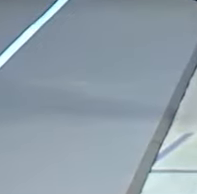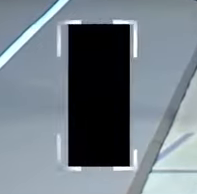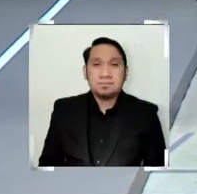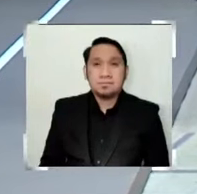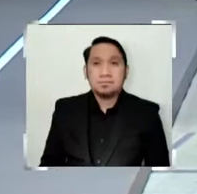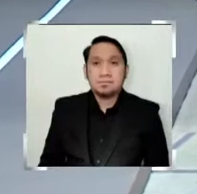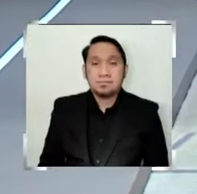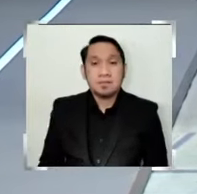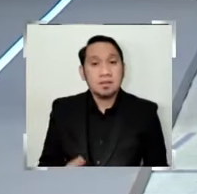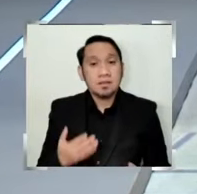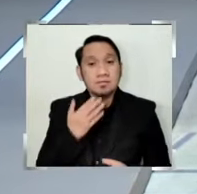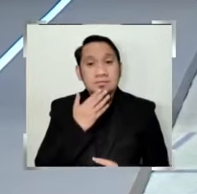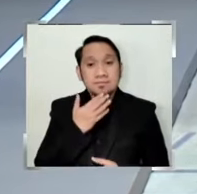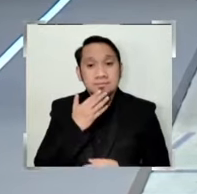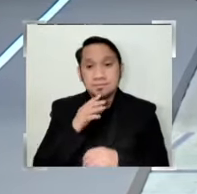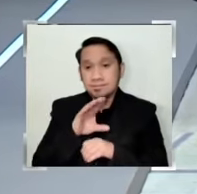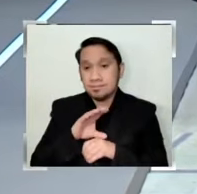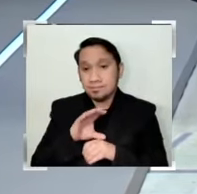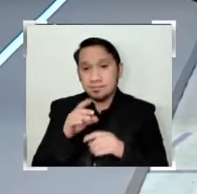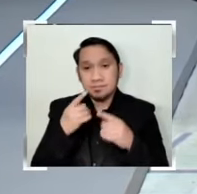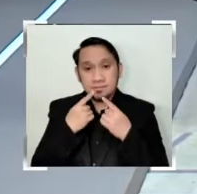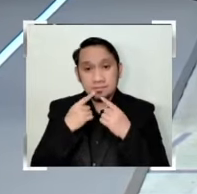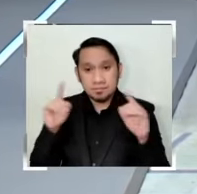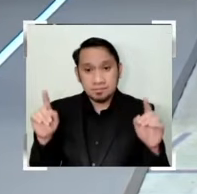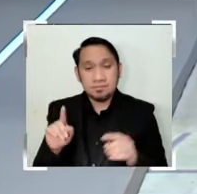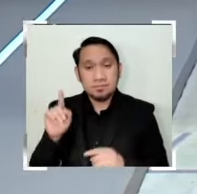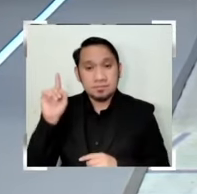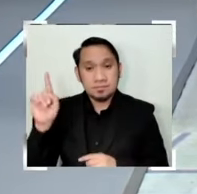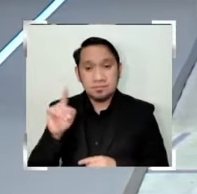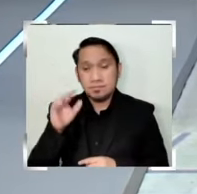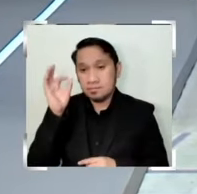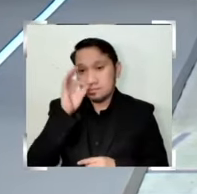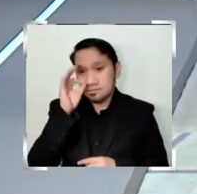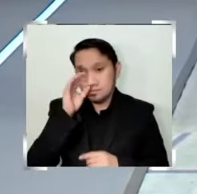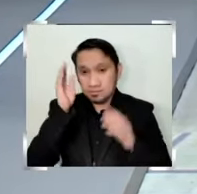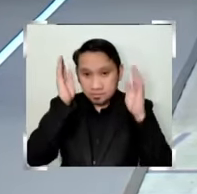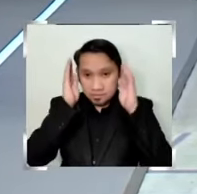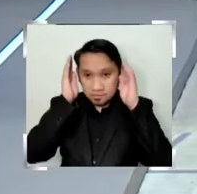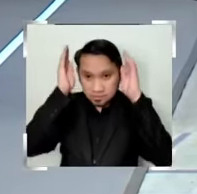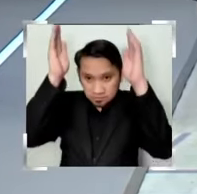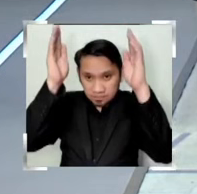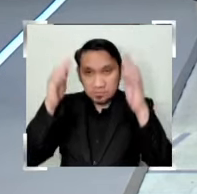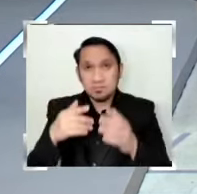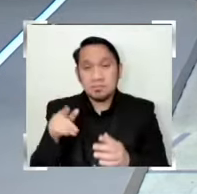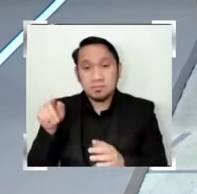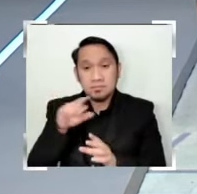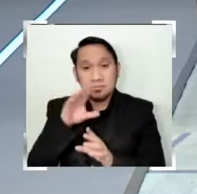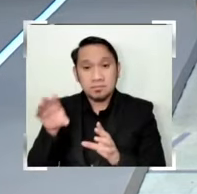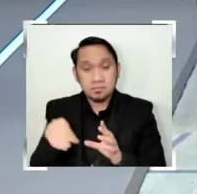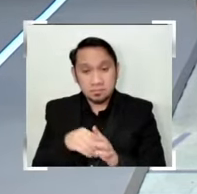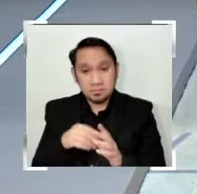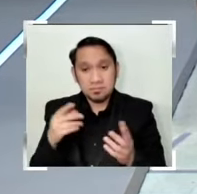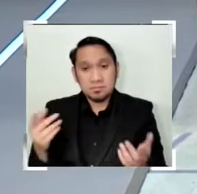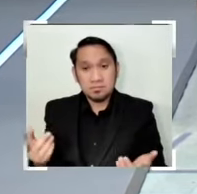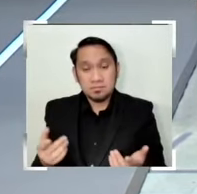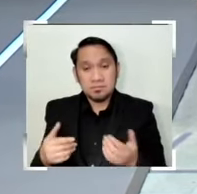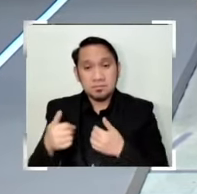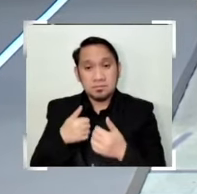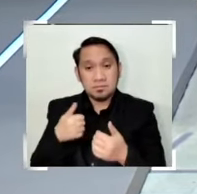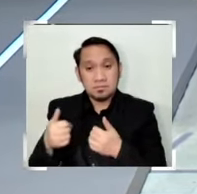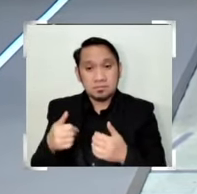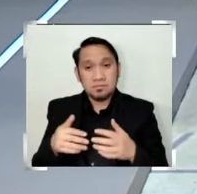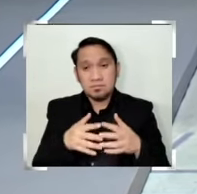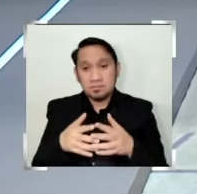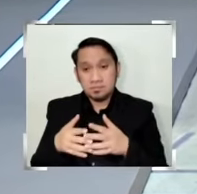Sigtamis ang tsokolate ang tagumpay na tinatamasa ngayon ng isang film chef matapos siyang maging bahagi ng isang reality competition sa Amerika.